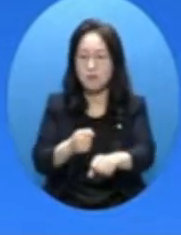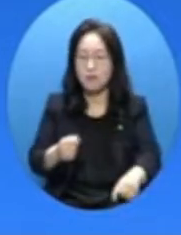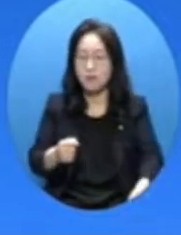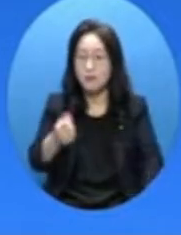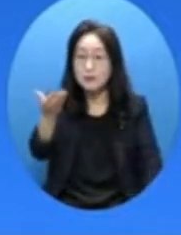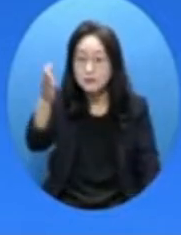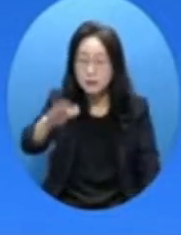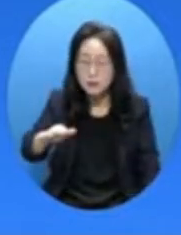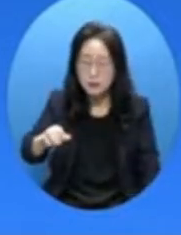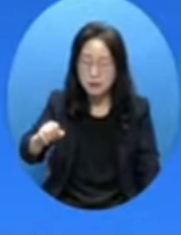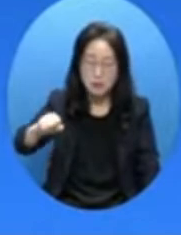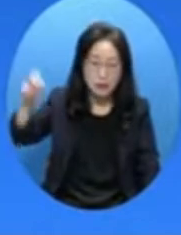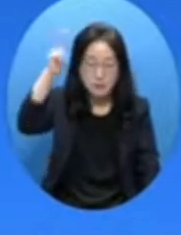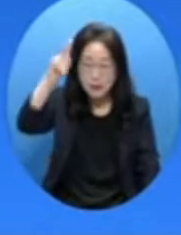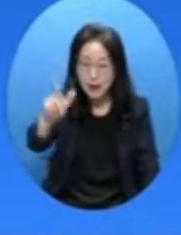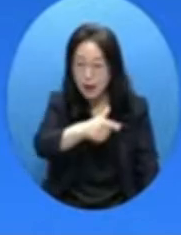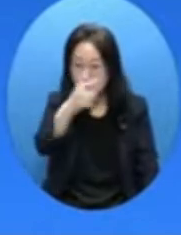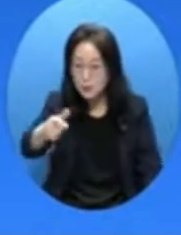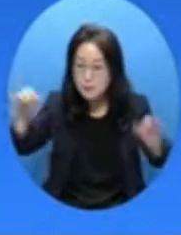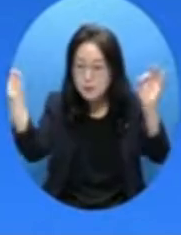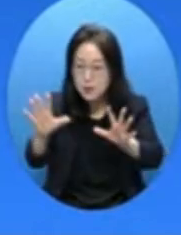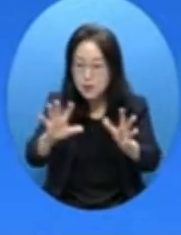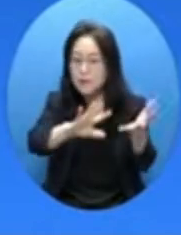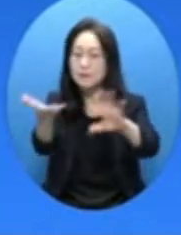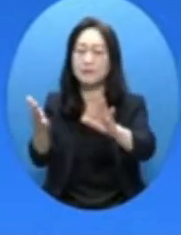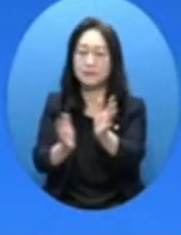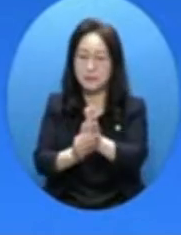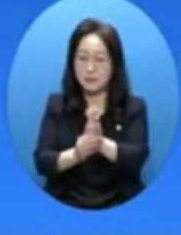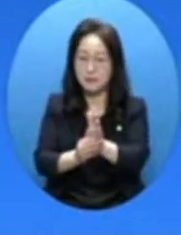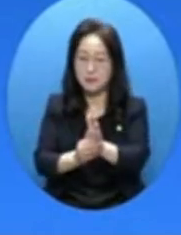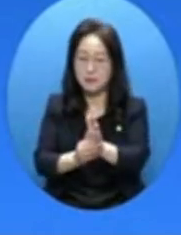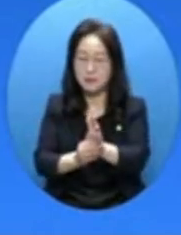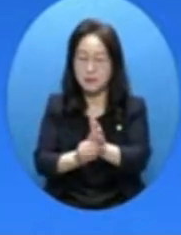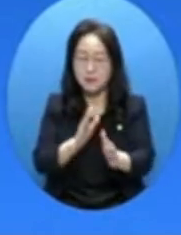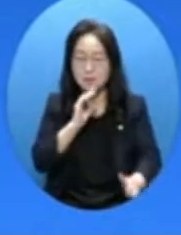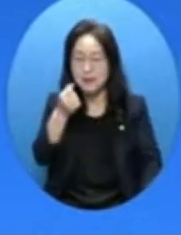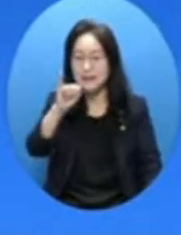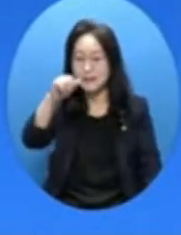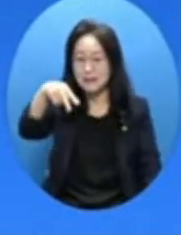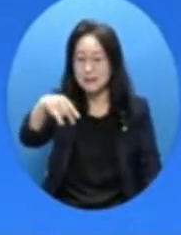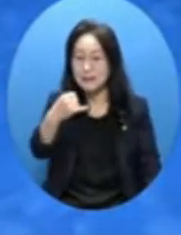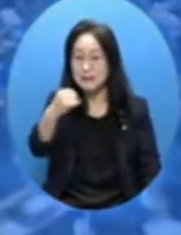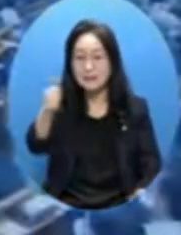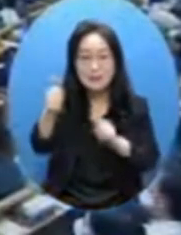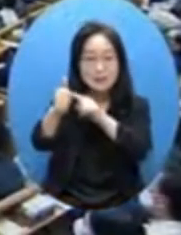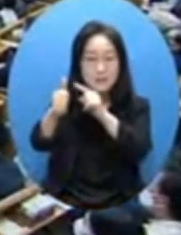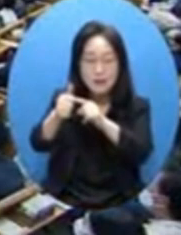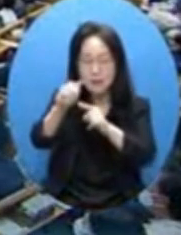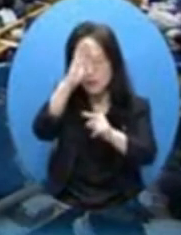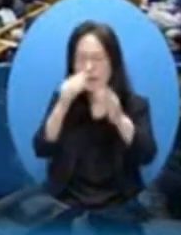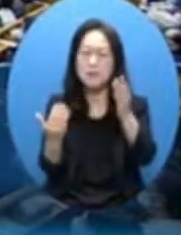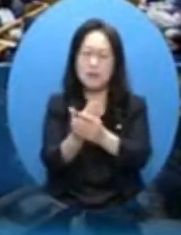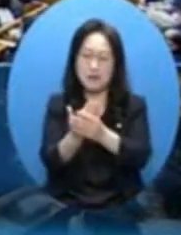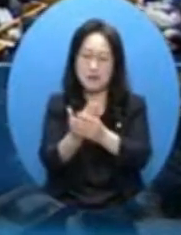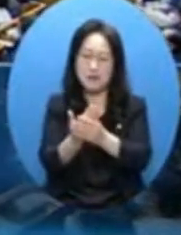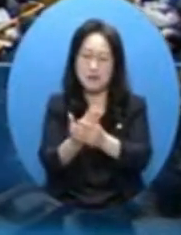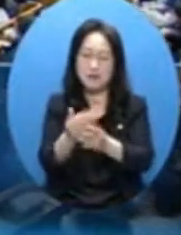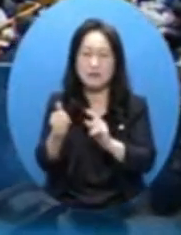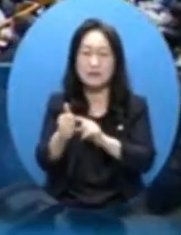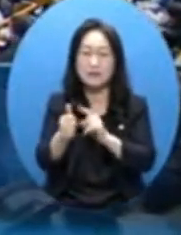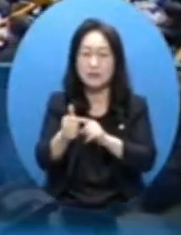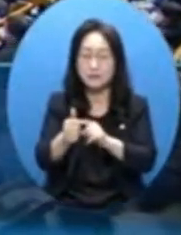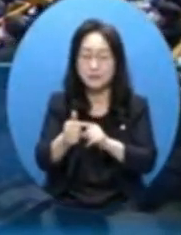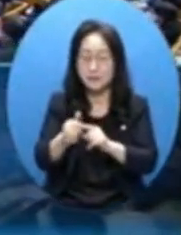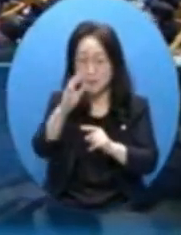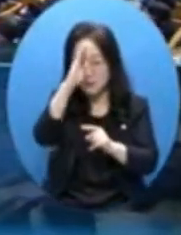다 몰살시켰습니다. 이같이 위대한 왕 히스기야가 병들어 죽게 됐습니다. 이사야 38장 1절입니다. 그때